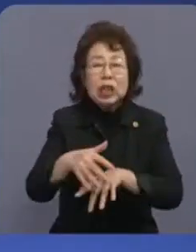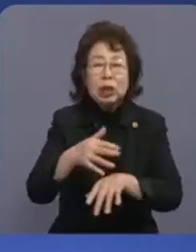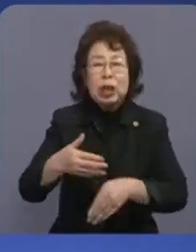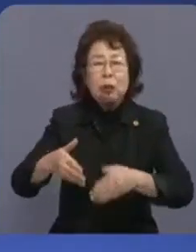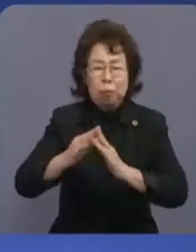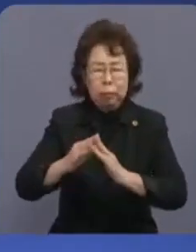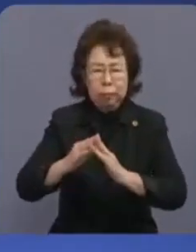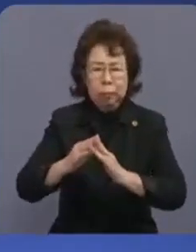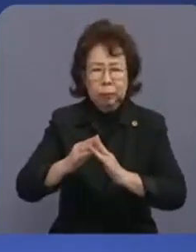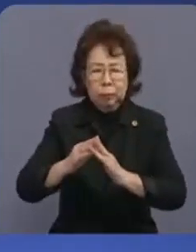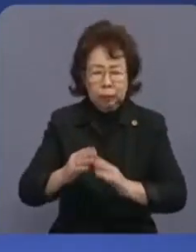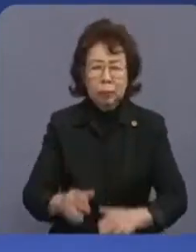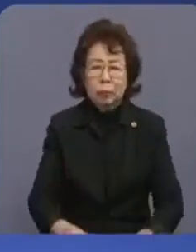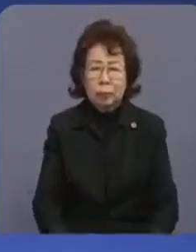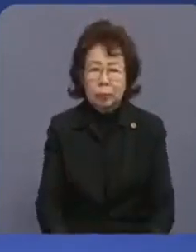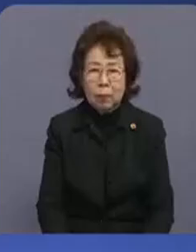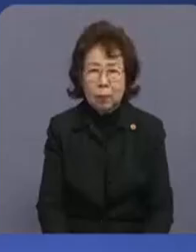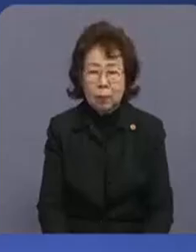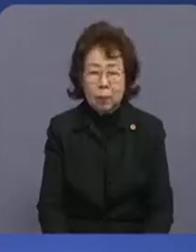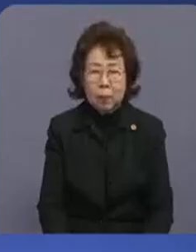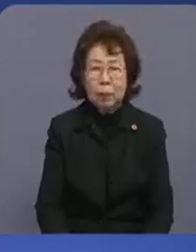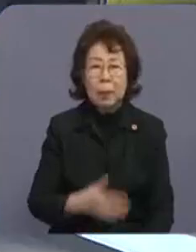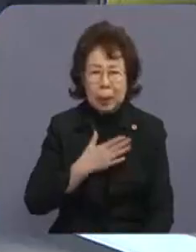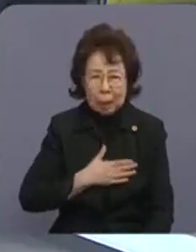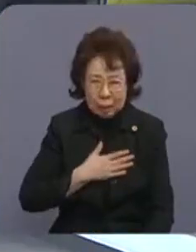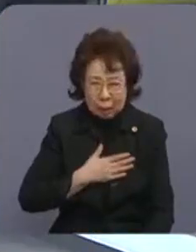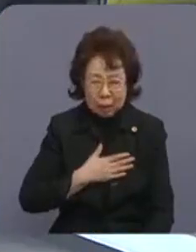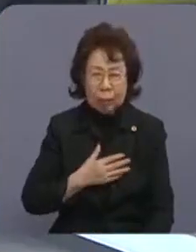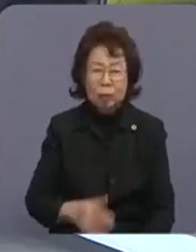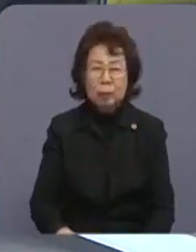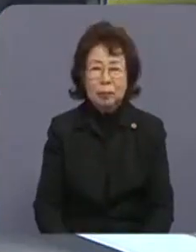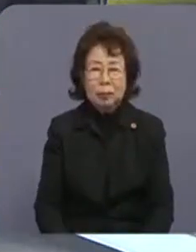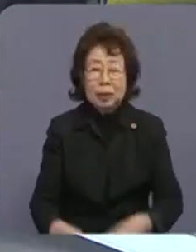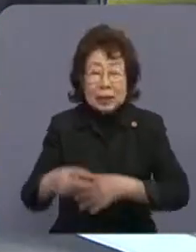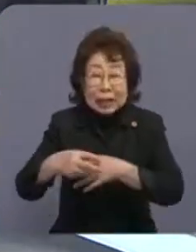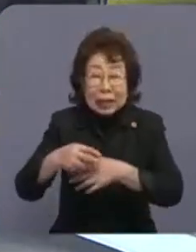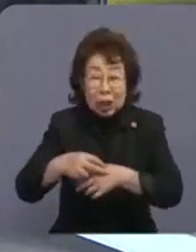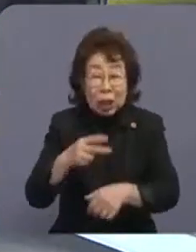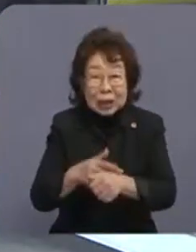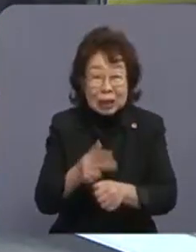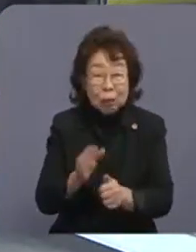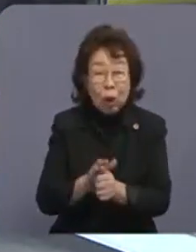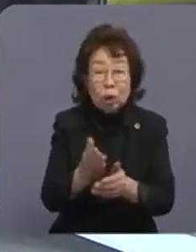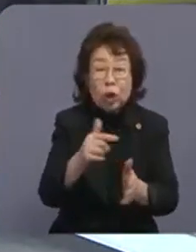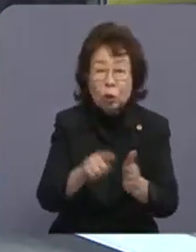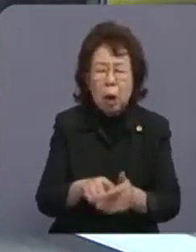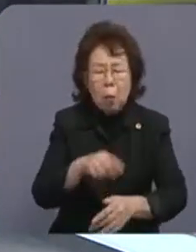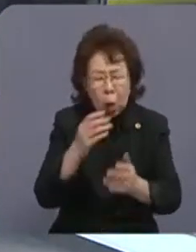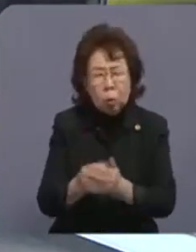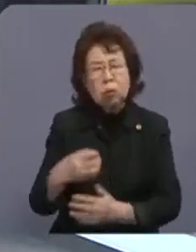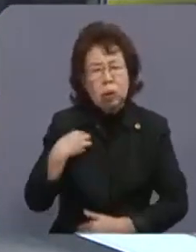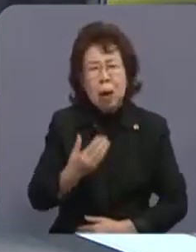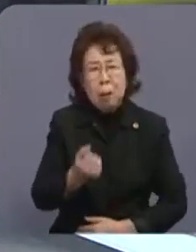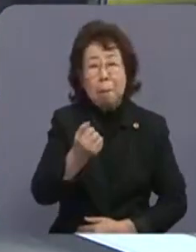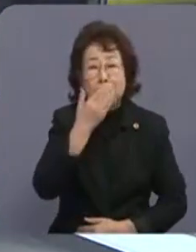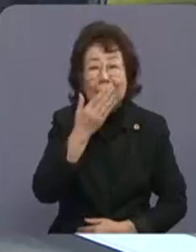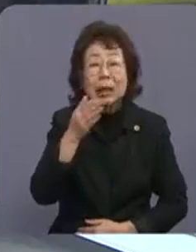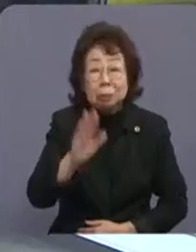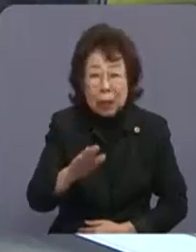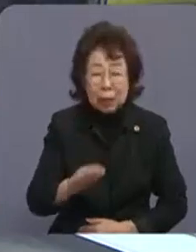갖추는 것이 대표적 예시라고 설명했습니다 알겠습니다이 의료 지원단은 일단 실질적인 역할을 좀 할 수 있으면